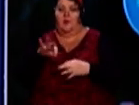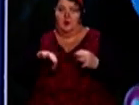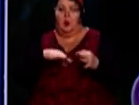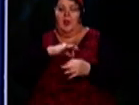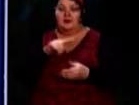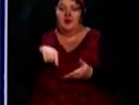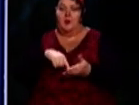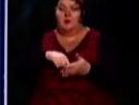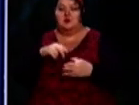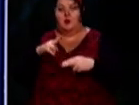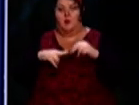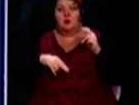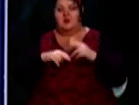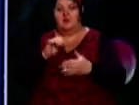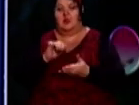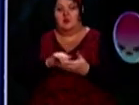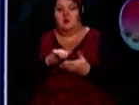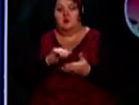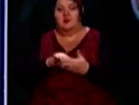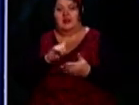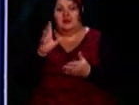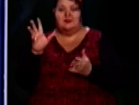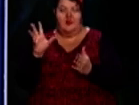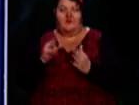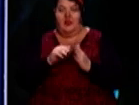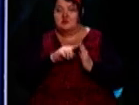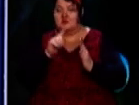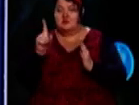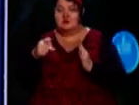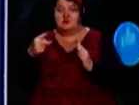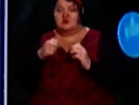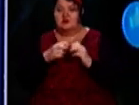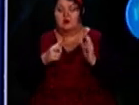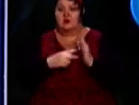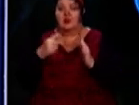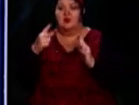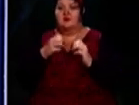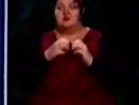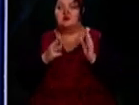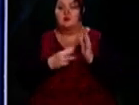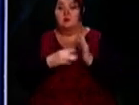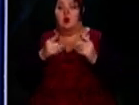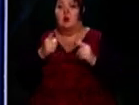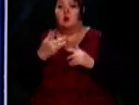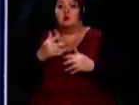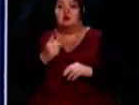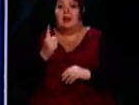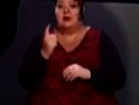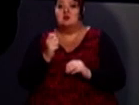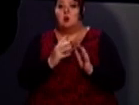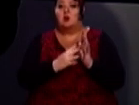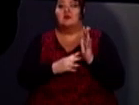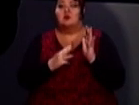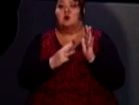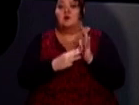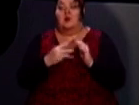містобудівної документації на містобудівних радах за весь 2017. 2018 – це вже 198. А в